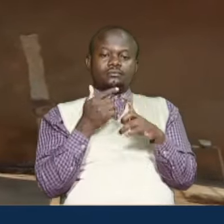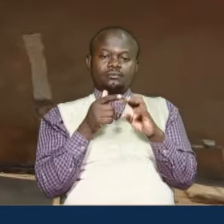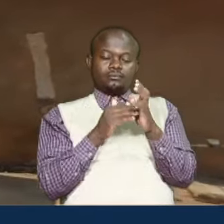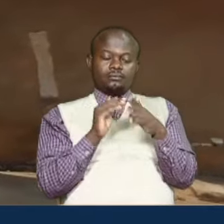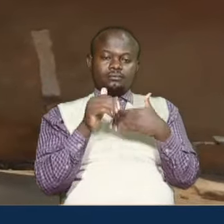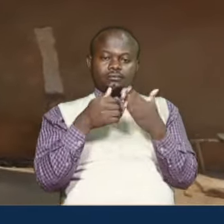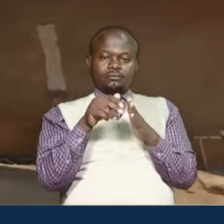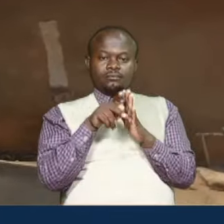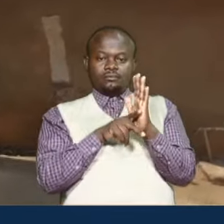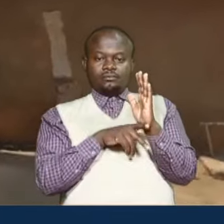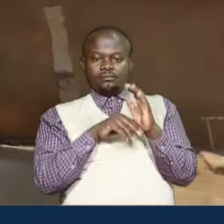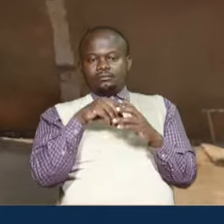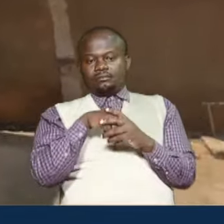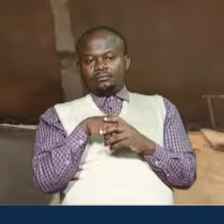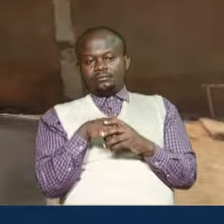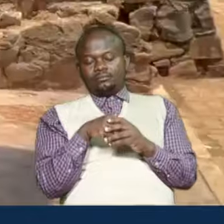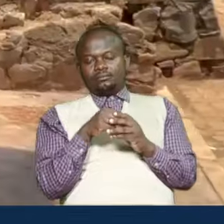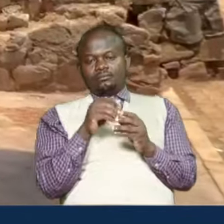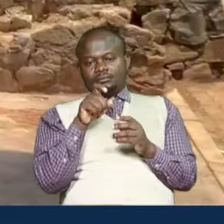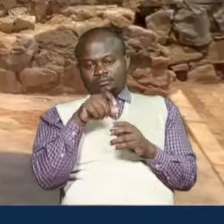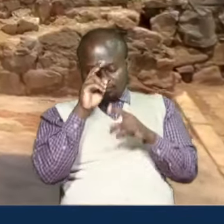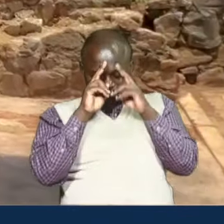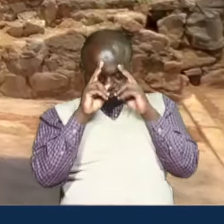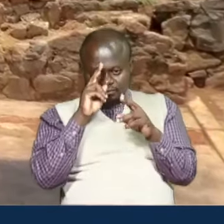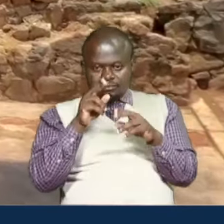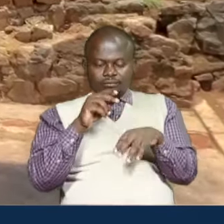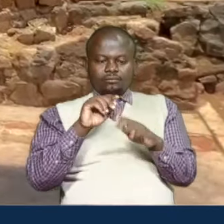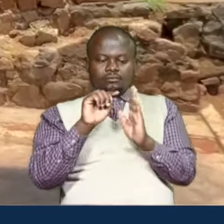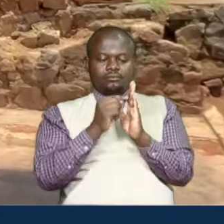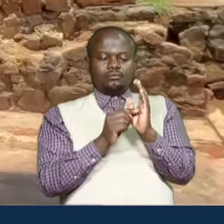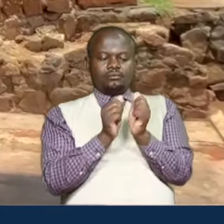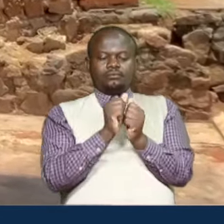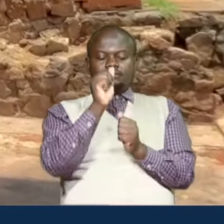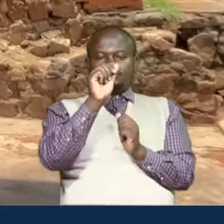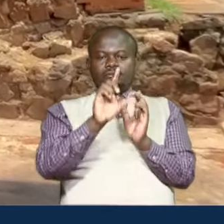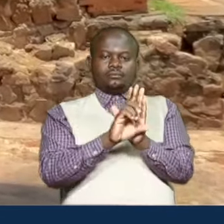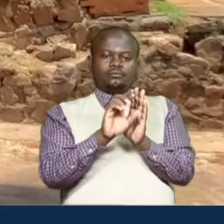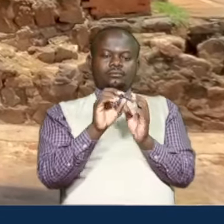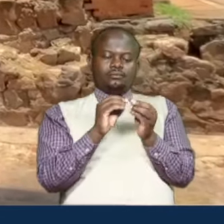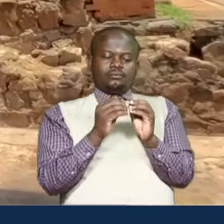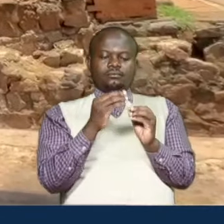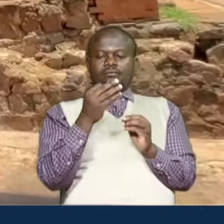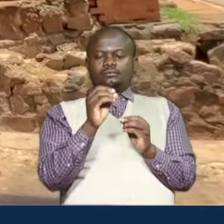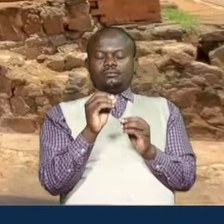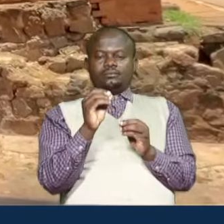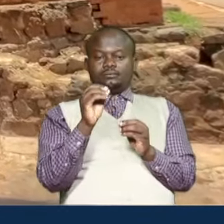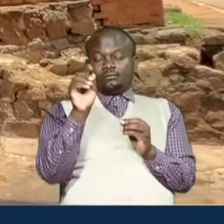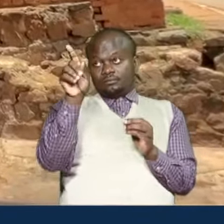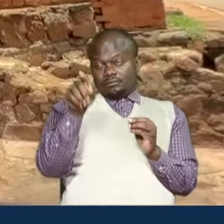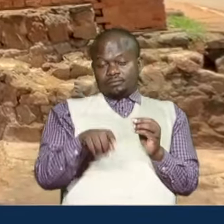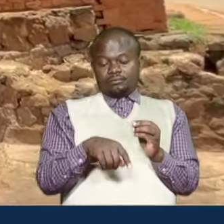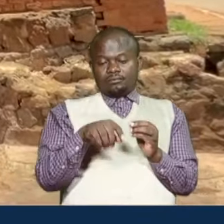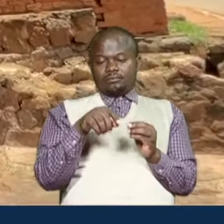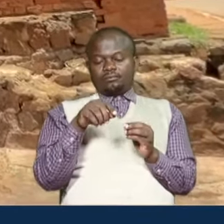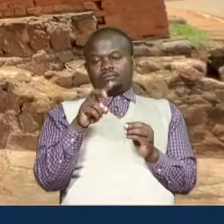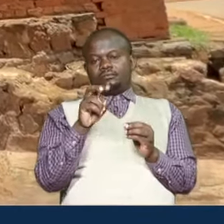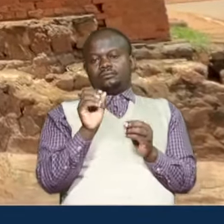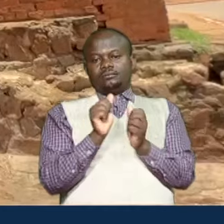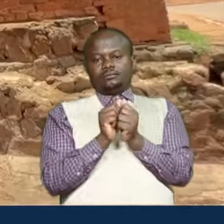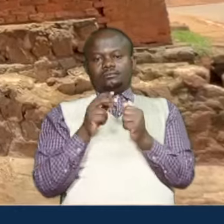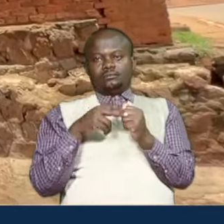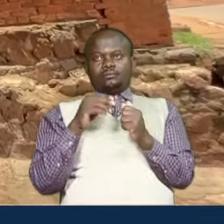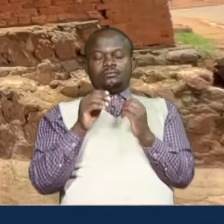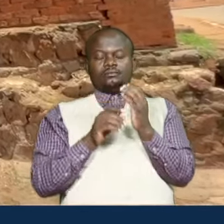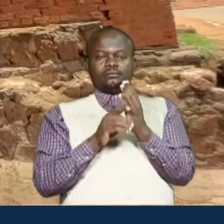ririmo nuko itegeko ryo rigomba kubahirizwa. Ingingo ya 15 y'itegeko nimero 30 karongo kaberamye 2012 ryo kuwa 9